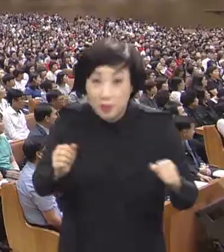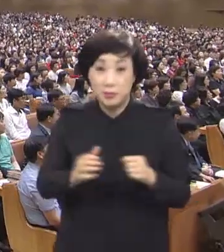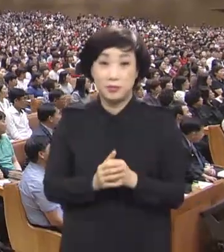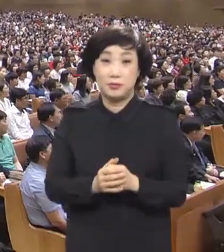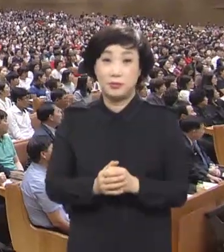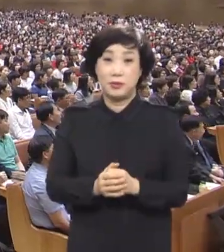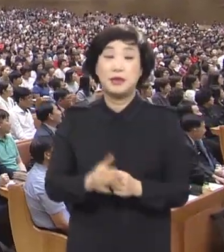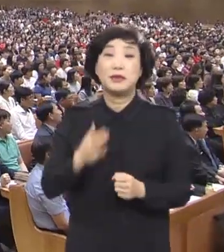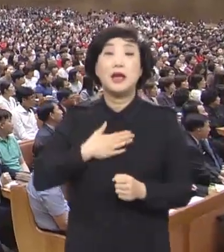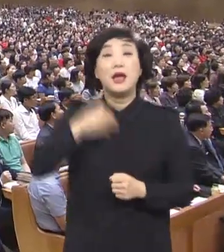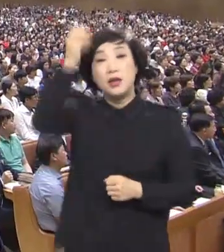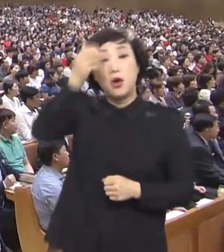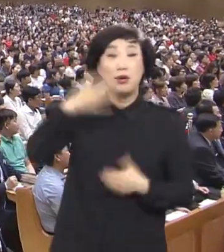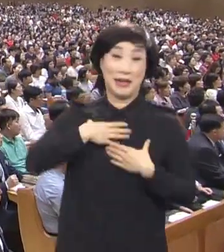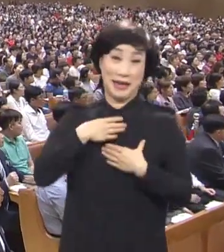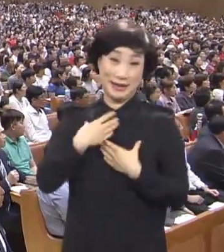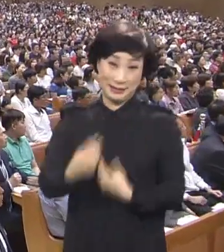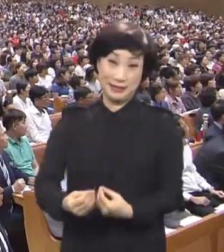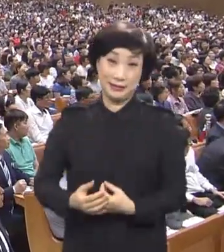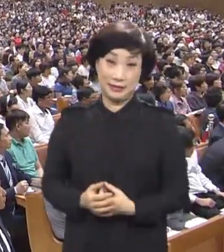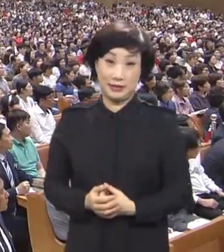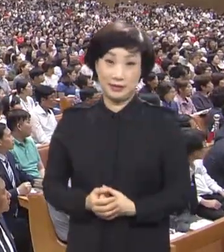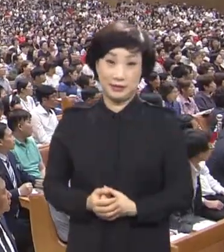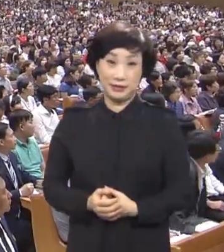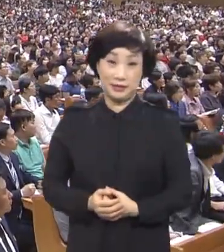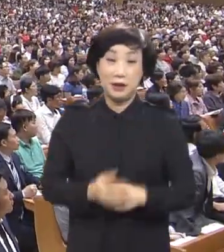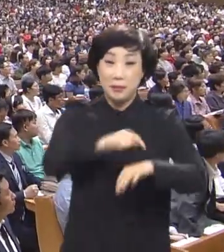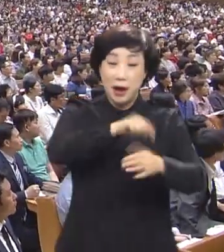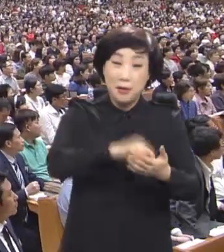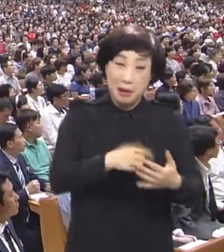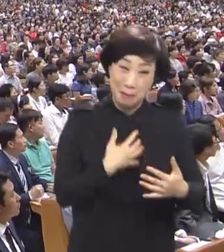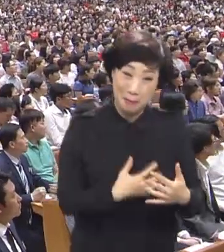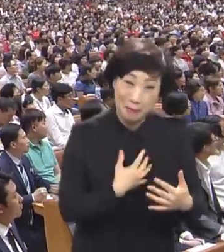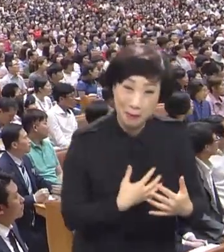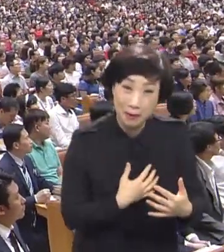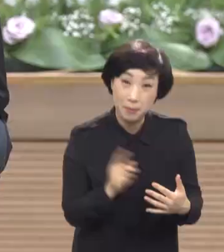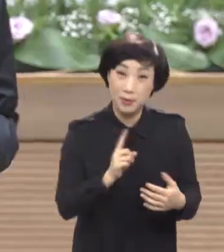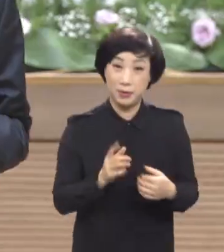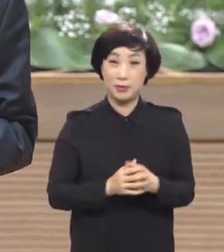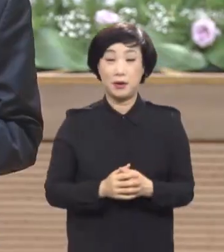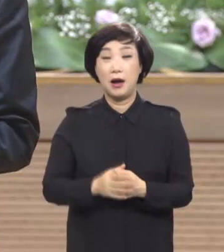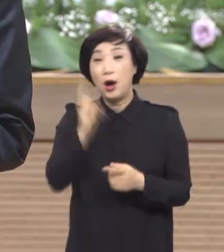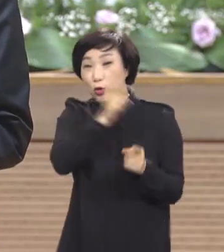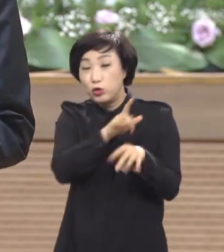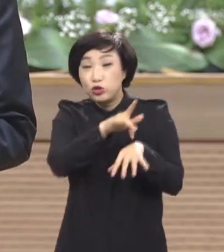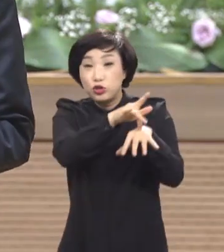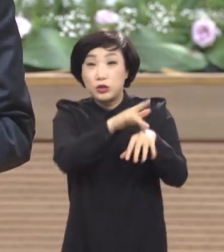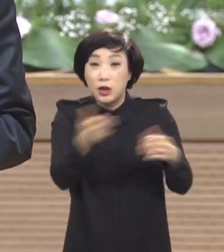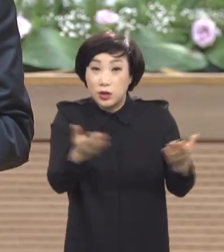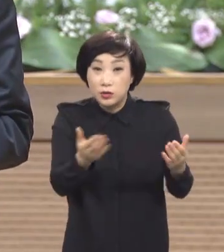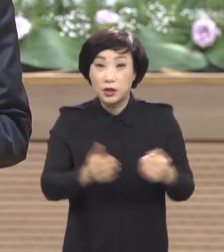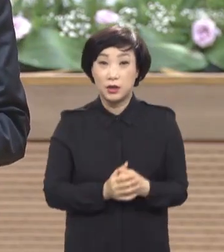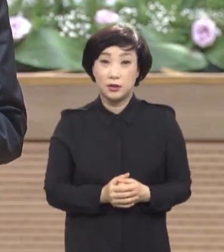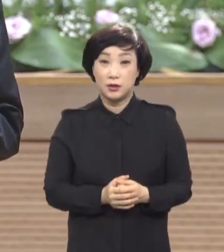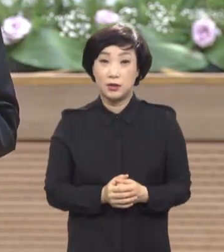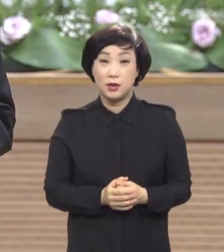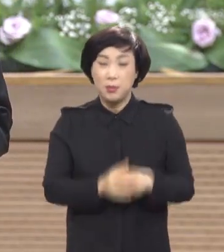내 영혼이 안식하고 마음의 불안한 마귀사단 귀신 역사는